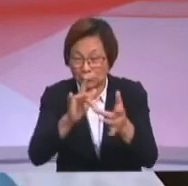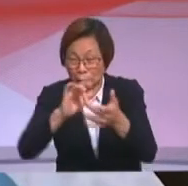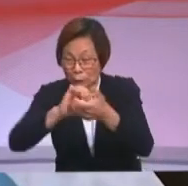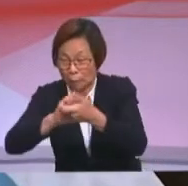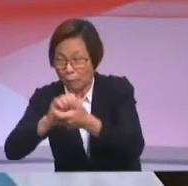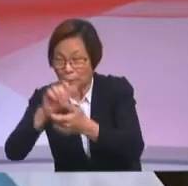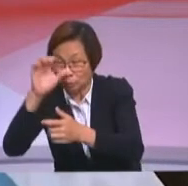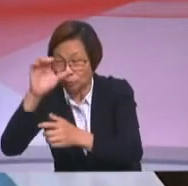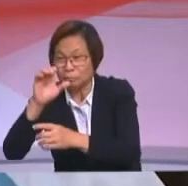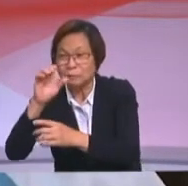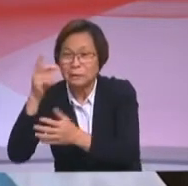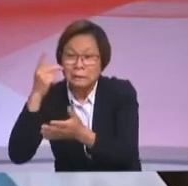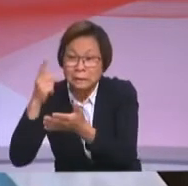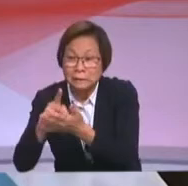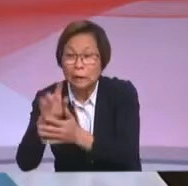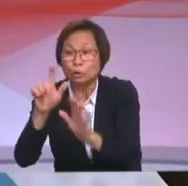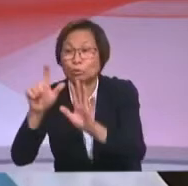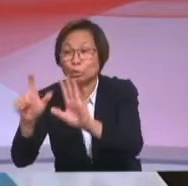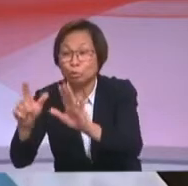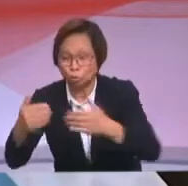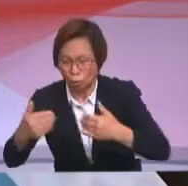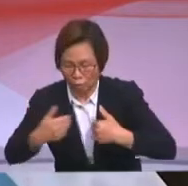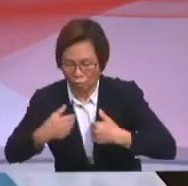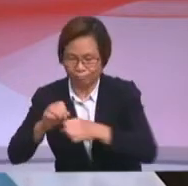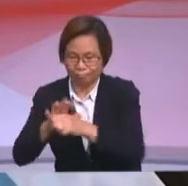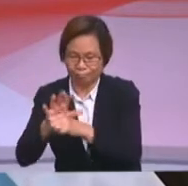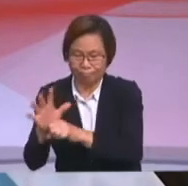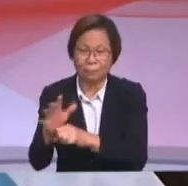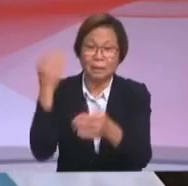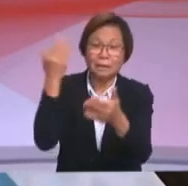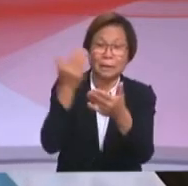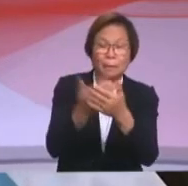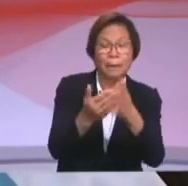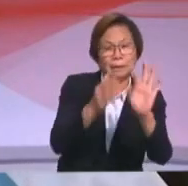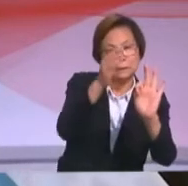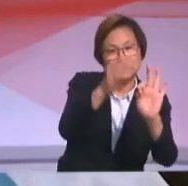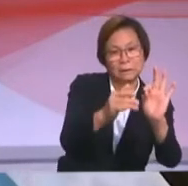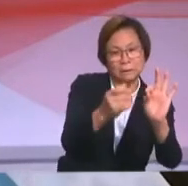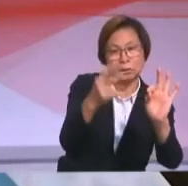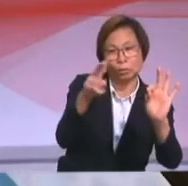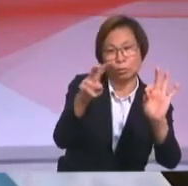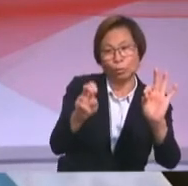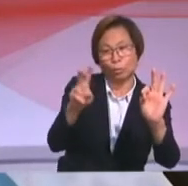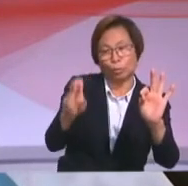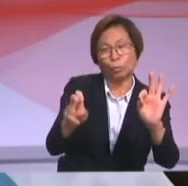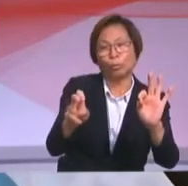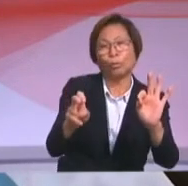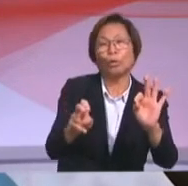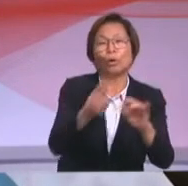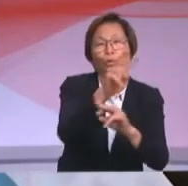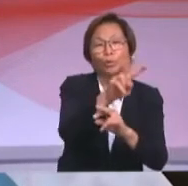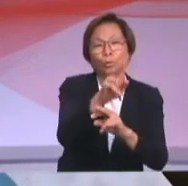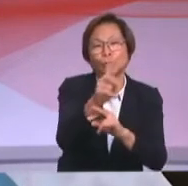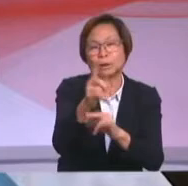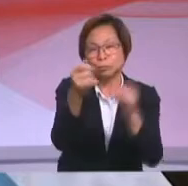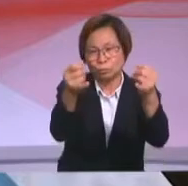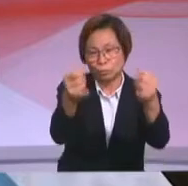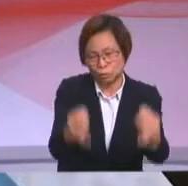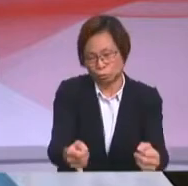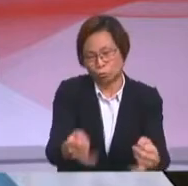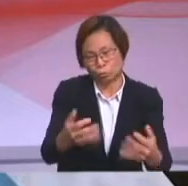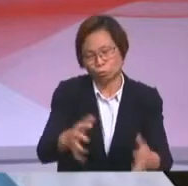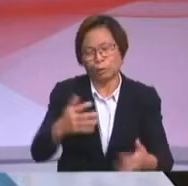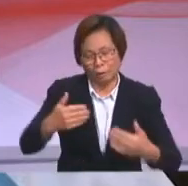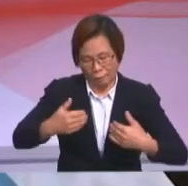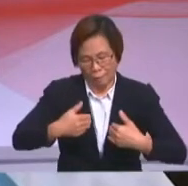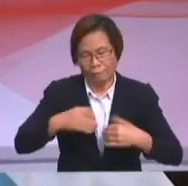mengesan sebanyak 7 lagi kes positif COVID-19. Sehingga 9 November 2020, sejumlah 21 individu telah